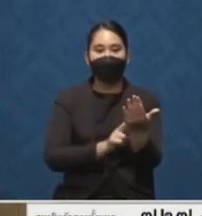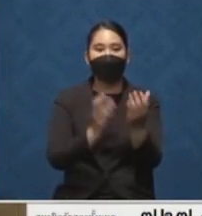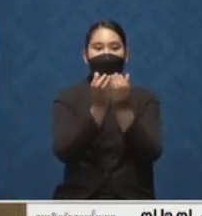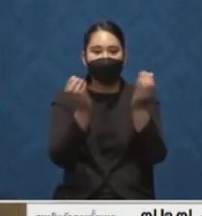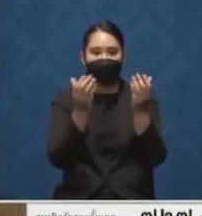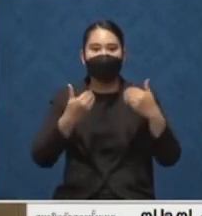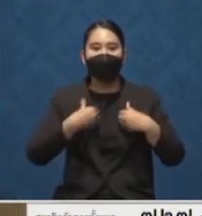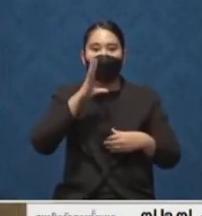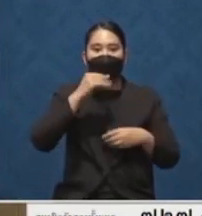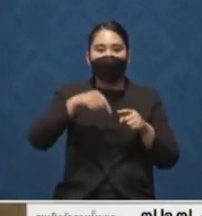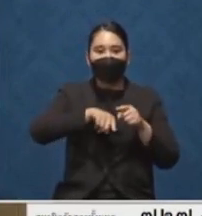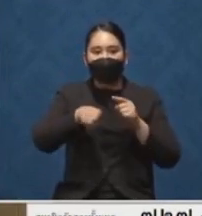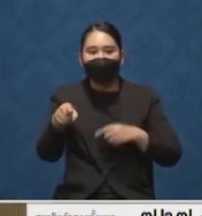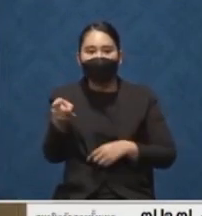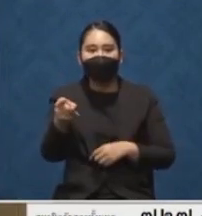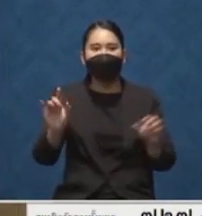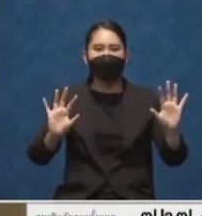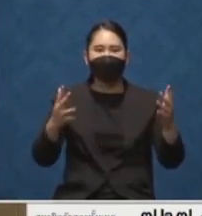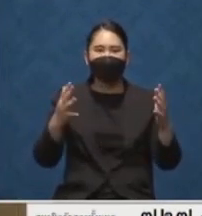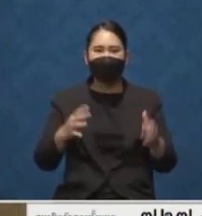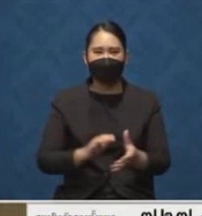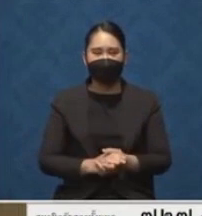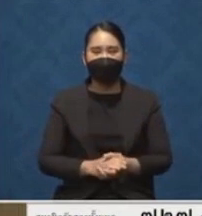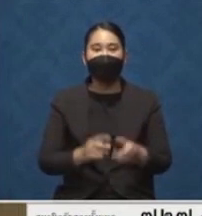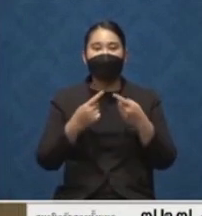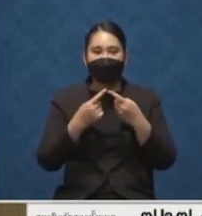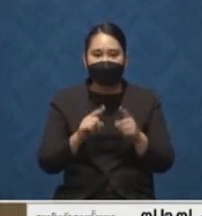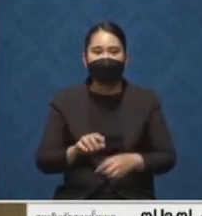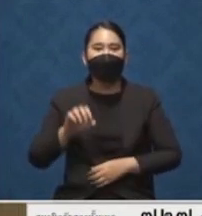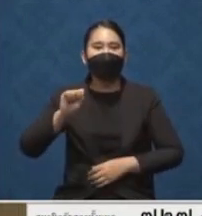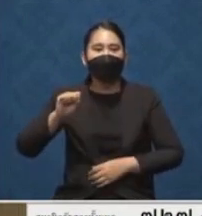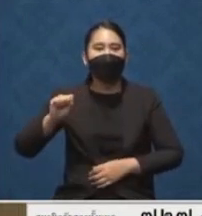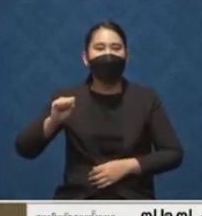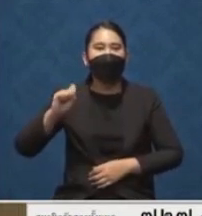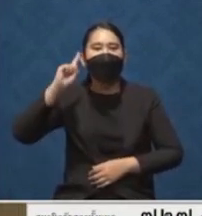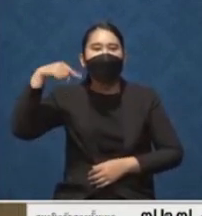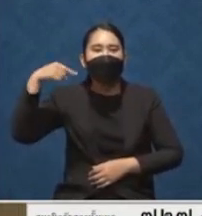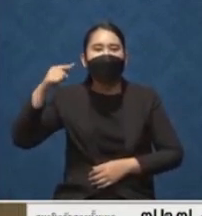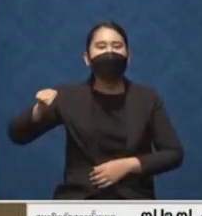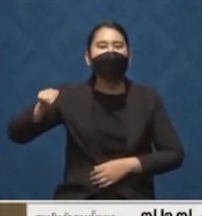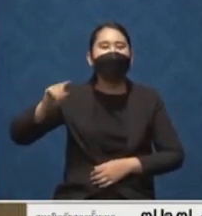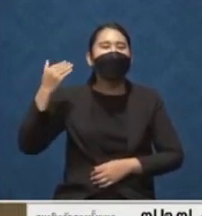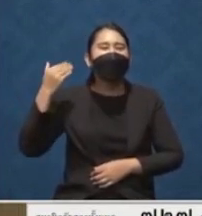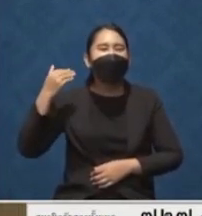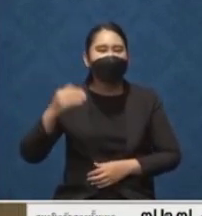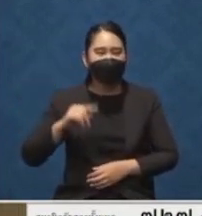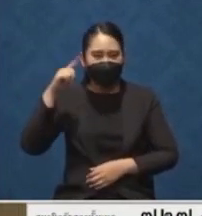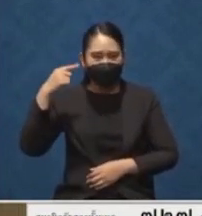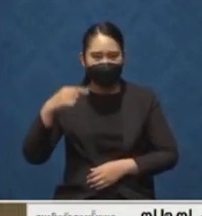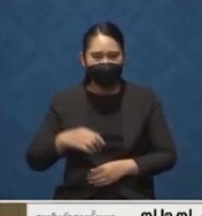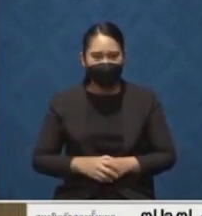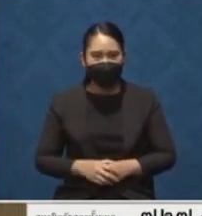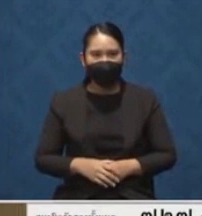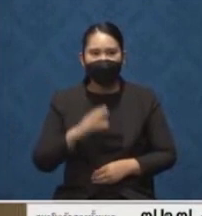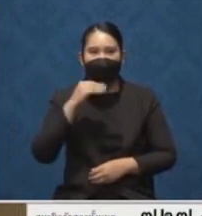ครับเชิญเลย ไม่ได้ออกนอกเรื่องเลย เชิญเลยครับ แต่ท่านสมาชิกท่านสุดท้ายสุภาพสตรีเมื่อกี้นะครับ